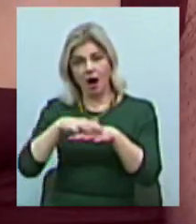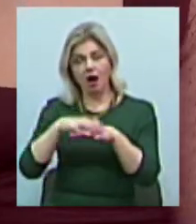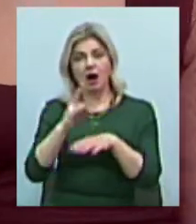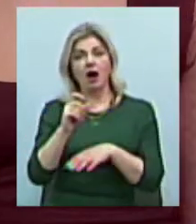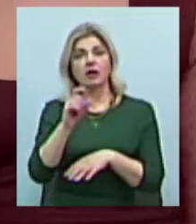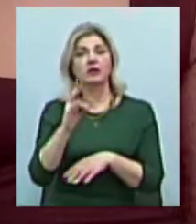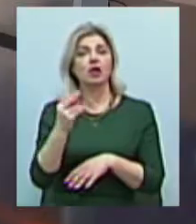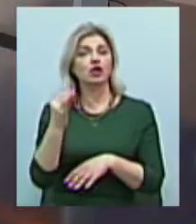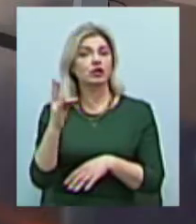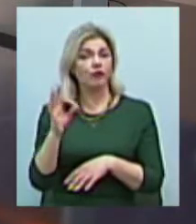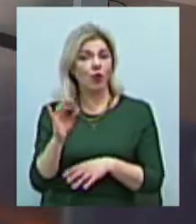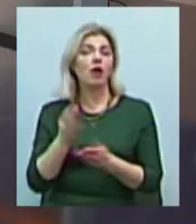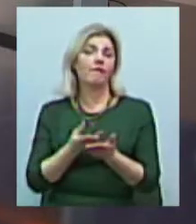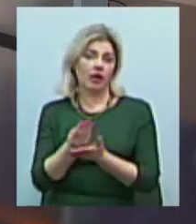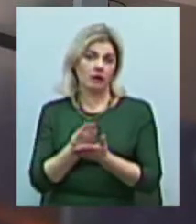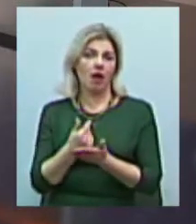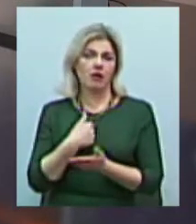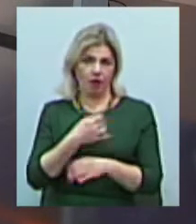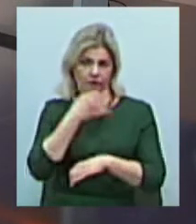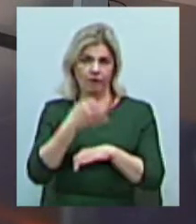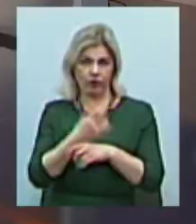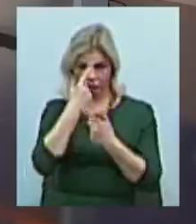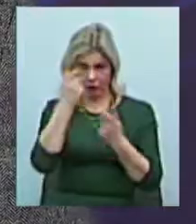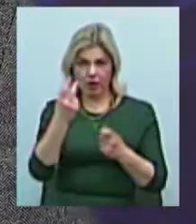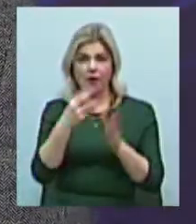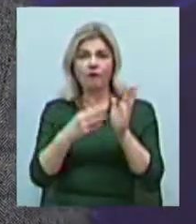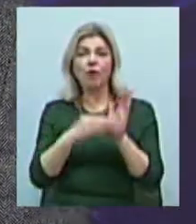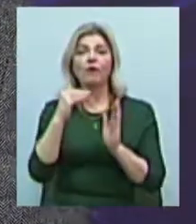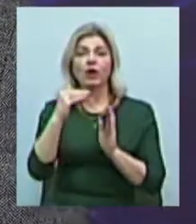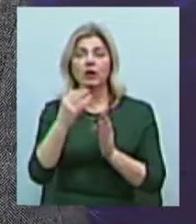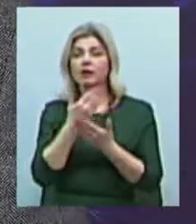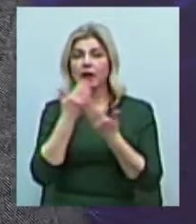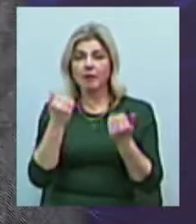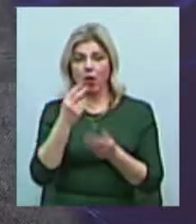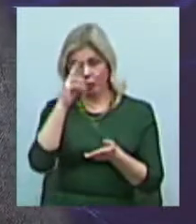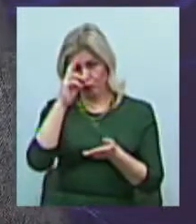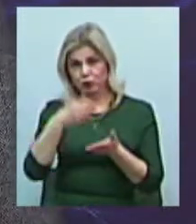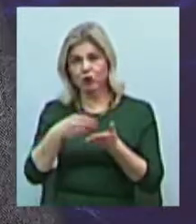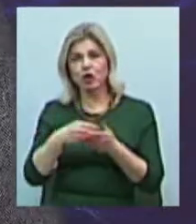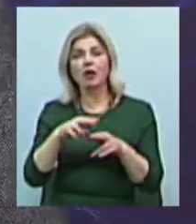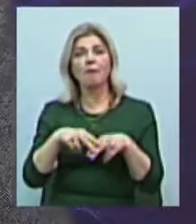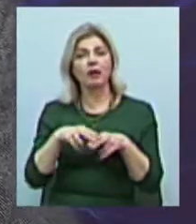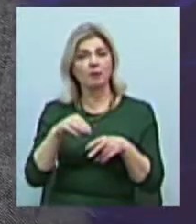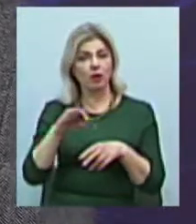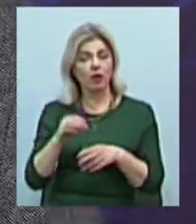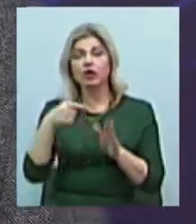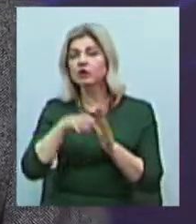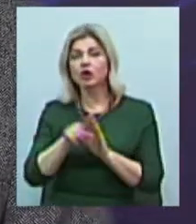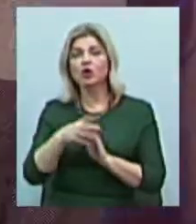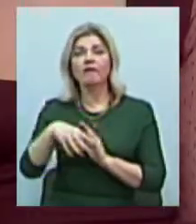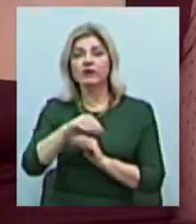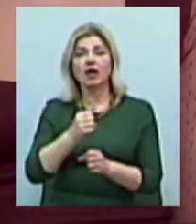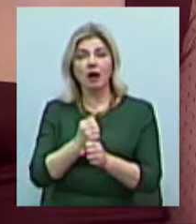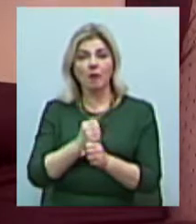хочу відповідально заявити, що на 28 лютого немає бюджетного паспорту. Що це значить? Що всі роботи, які